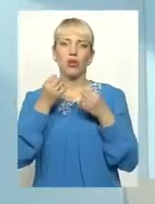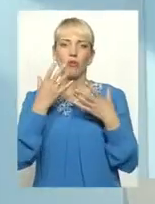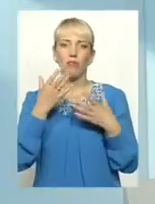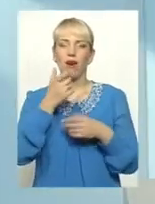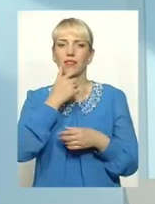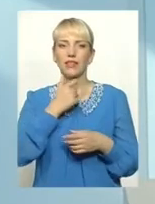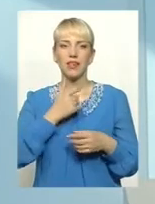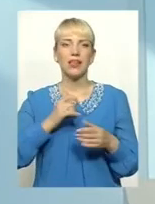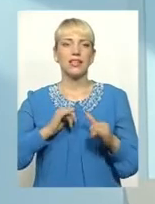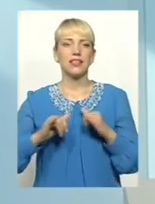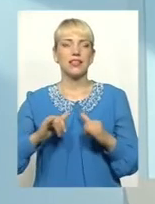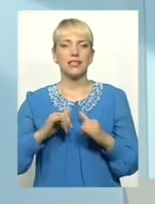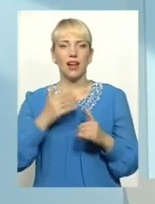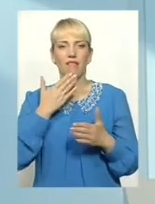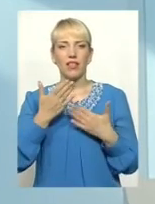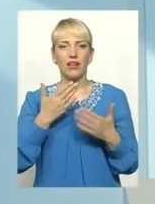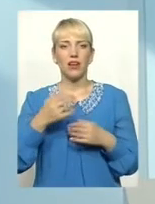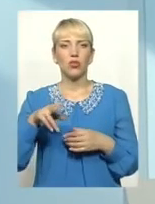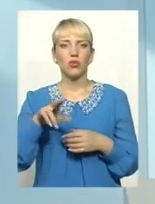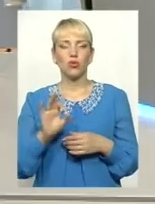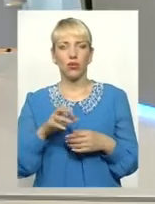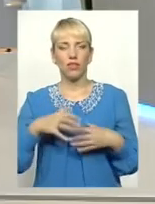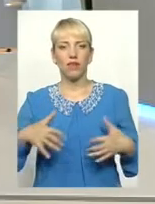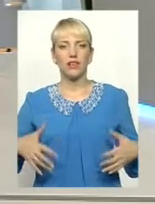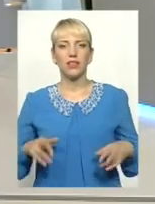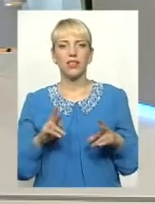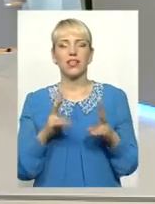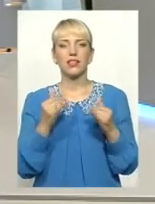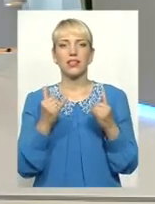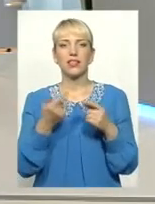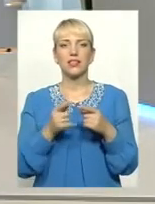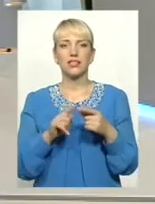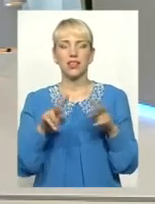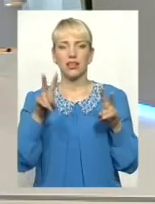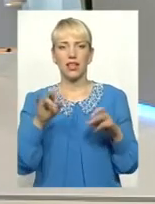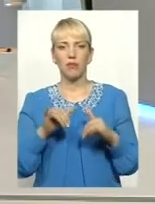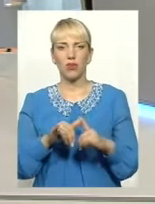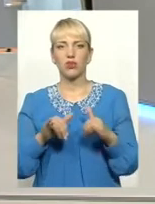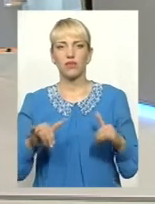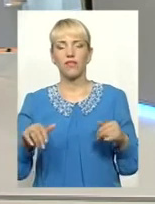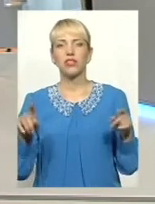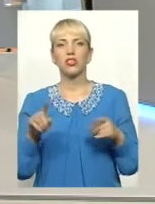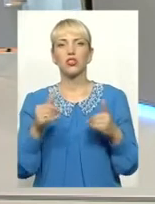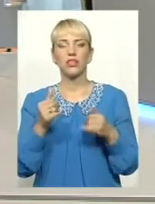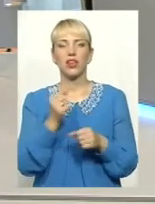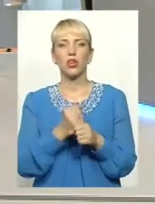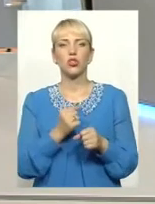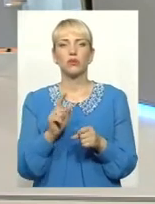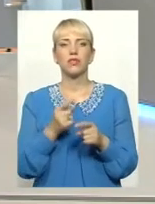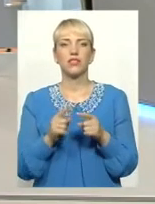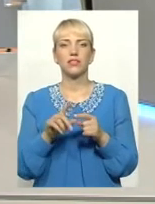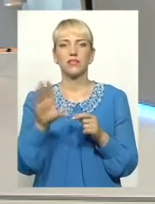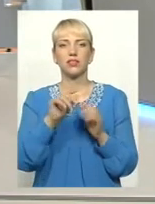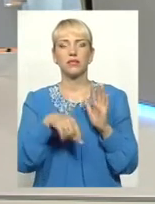ставлення. Скажіть, які зараз взагалі, як ця тема розвивається і що наразі робиться для того, щоб ці питання, хоча б